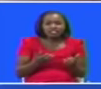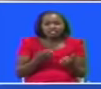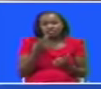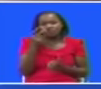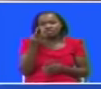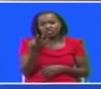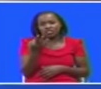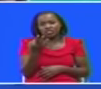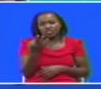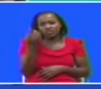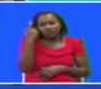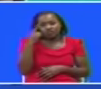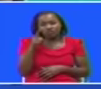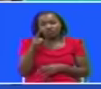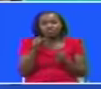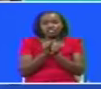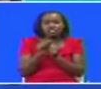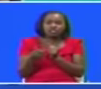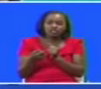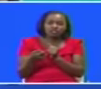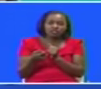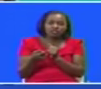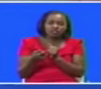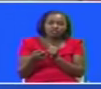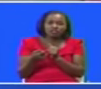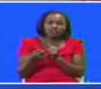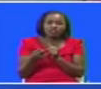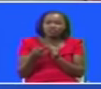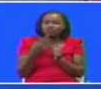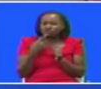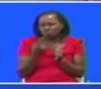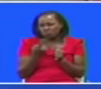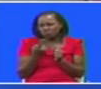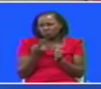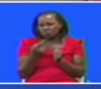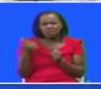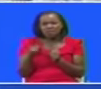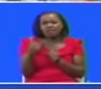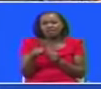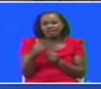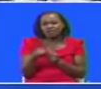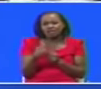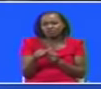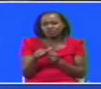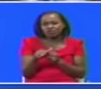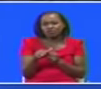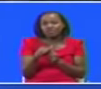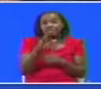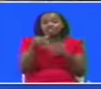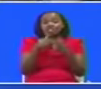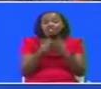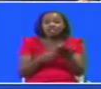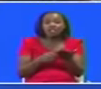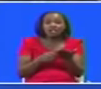23 ndio kwa watu 10,000 ndio. Sasa hiyo hatufikii kweli, na vile tunaweza